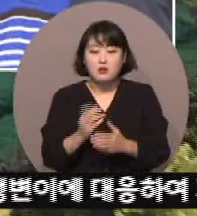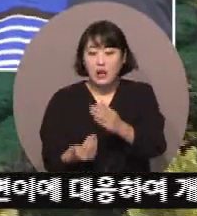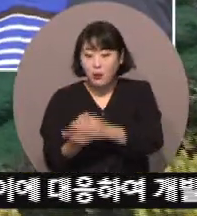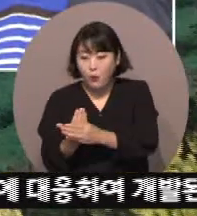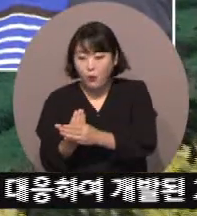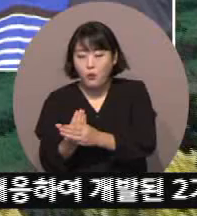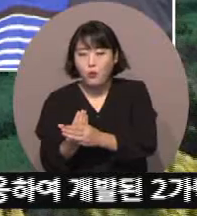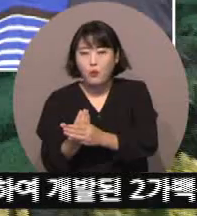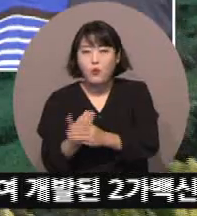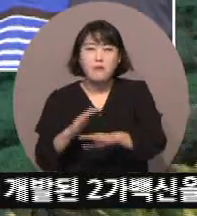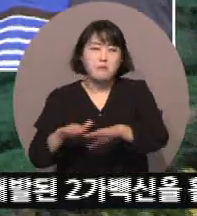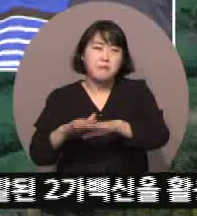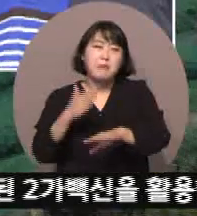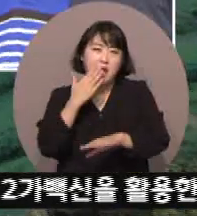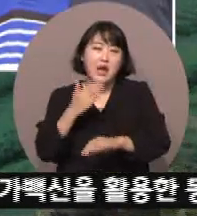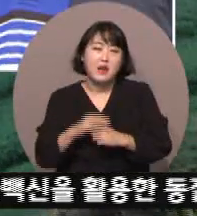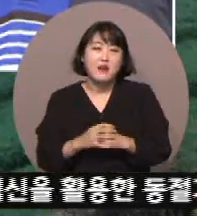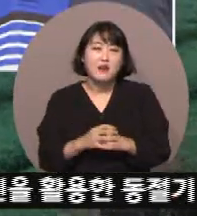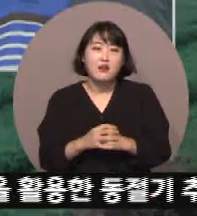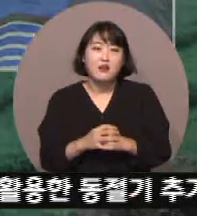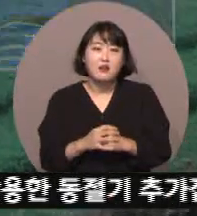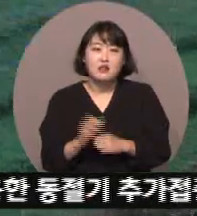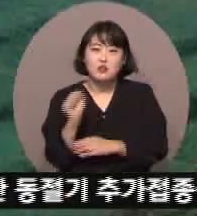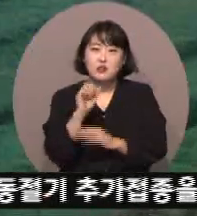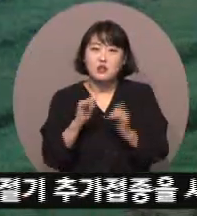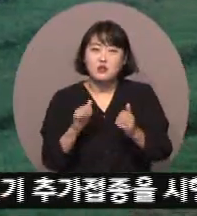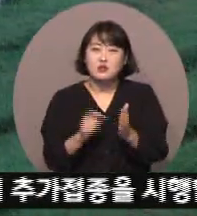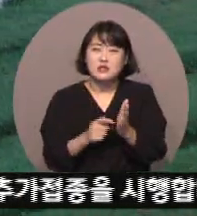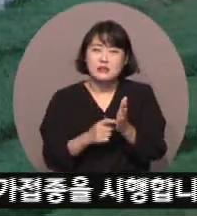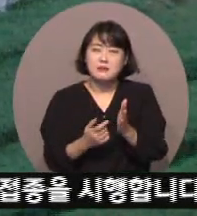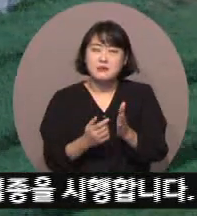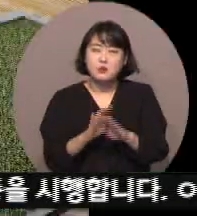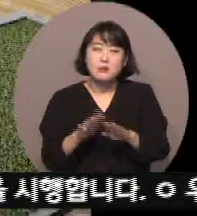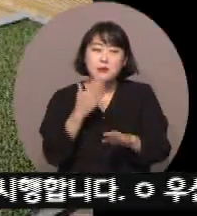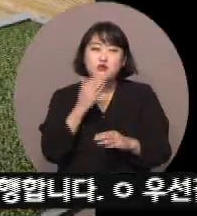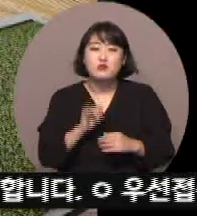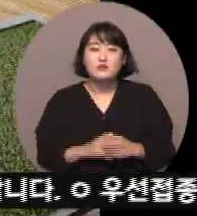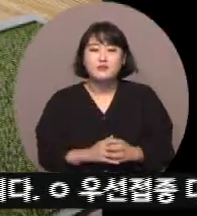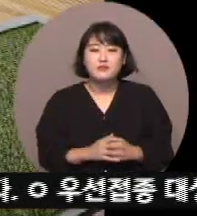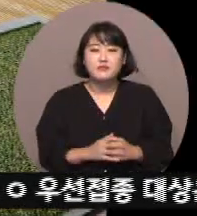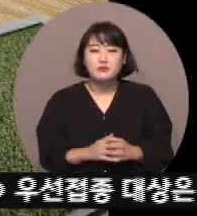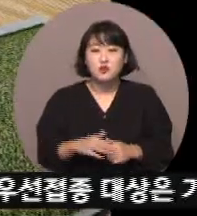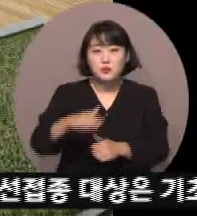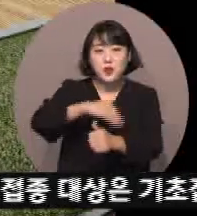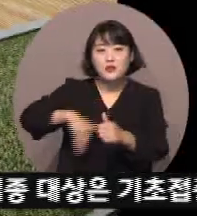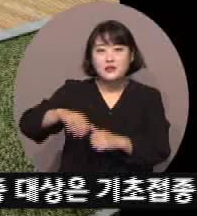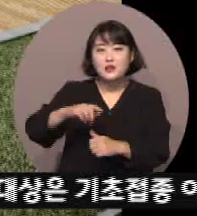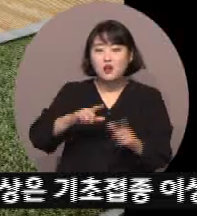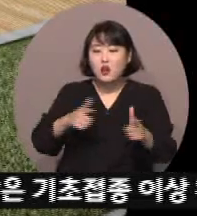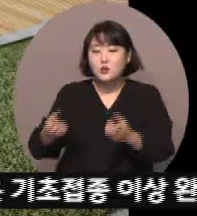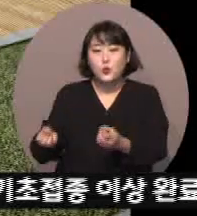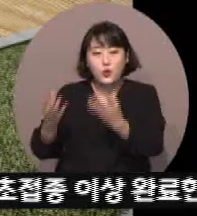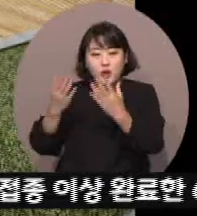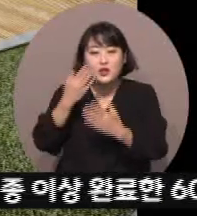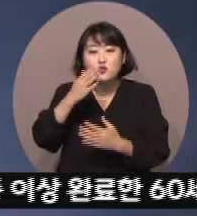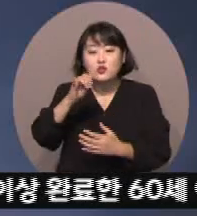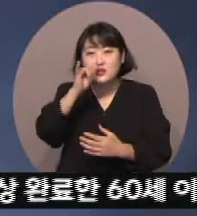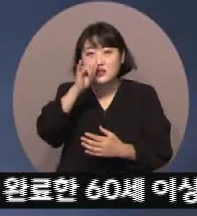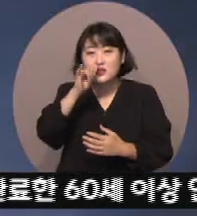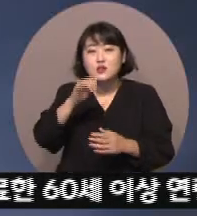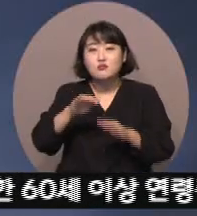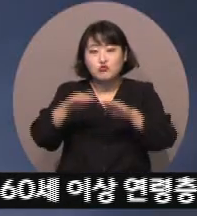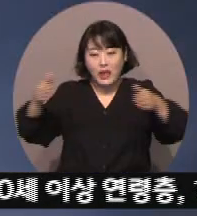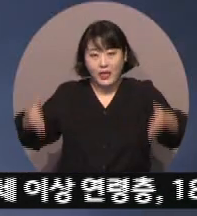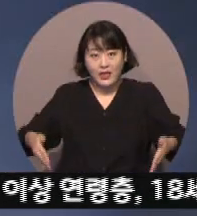시 기관사가 응급 조치를 할 수 예당호 인근에는 다양한 공연을 즐길 수 있는 수변